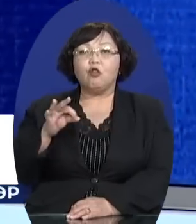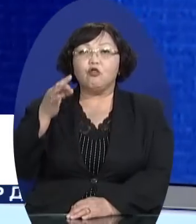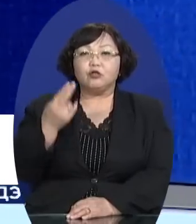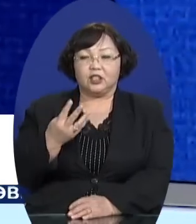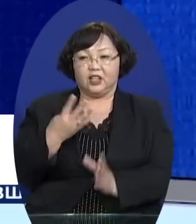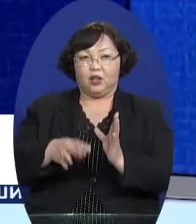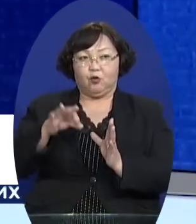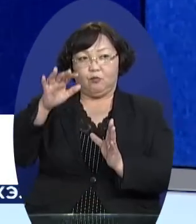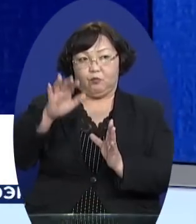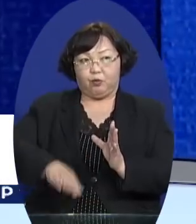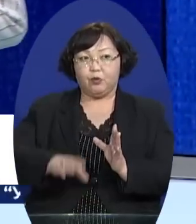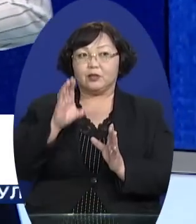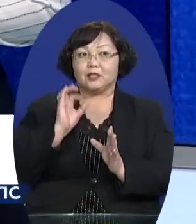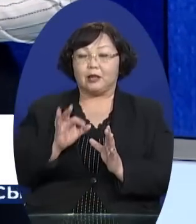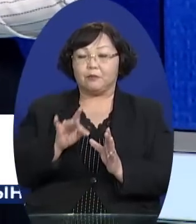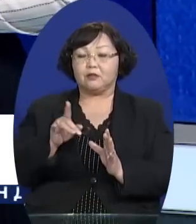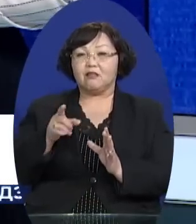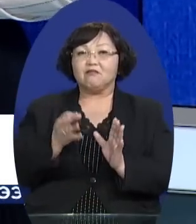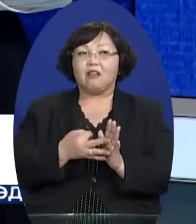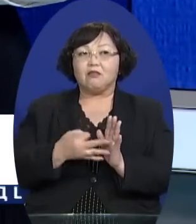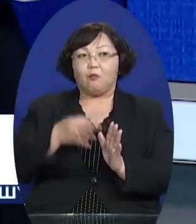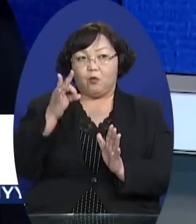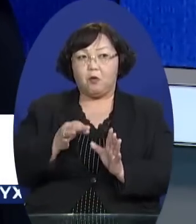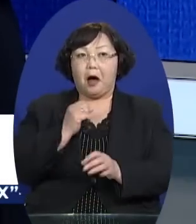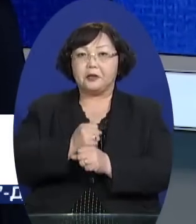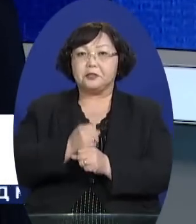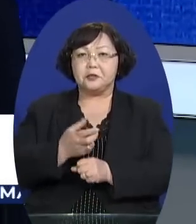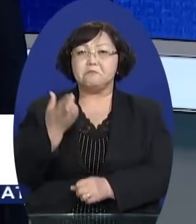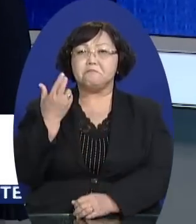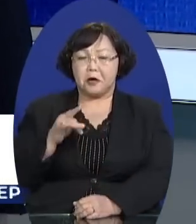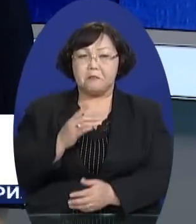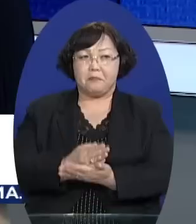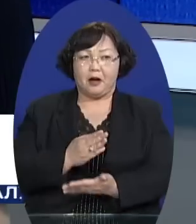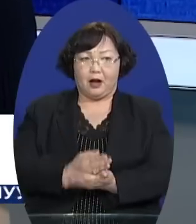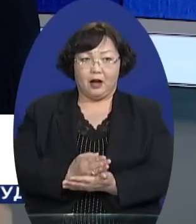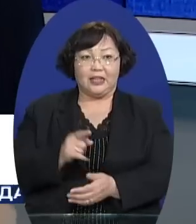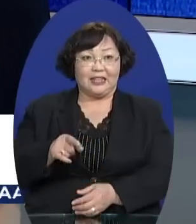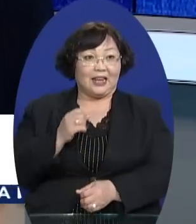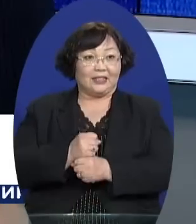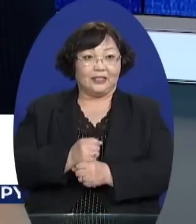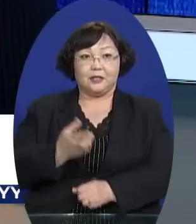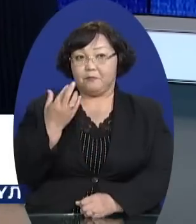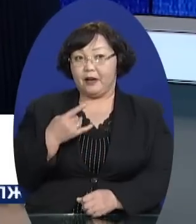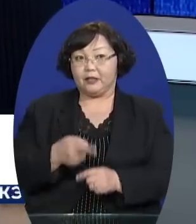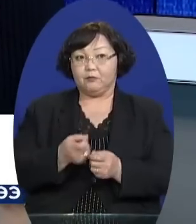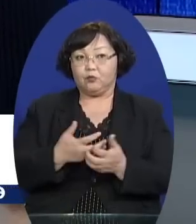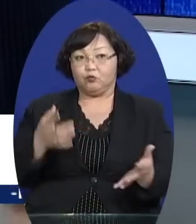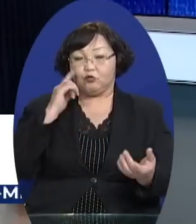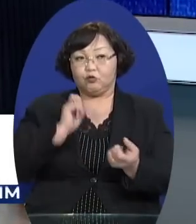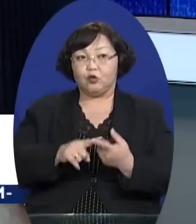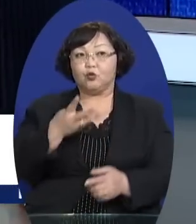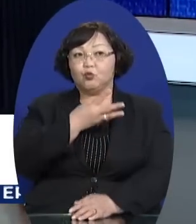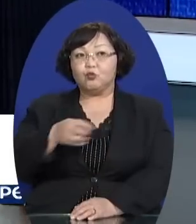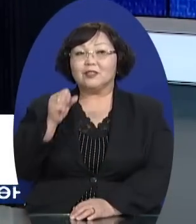хэмжээнд 88,000 орчим сул ажлын байр байна гэсэн статистик том мэдээлэл бий. Түүхэнх одоо сул ажлын байрыг нэмэгдүүлэх зорилгоор 400 орчим